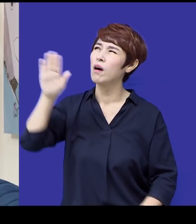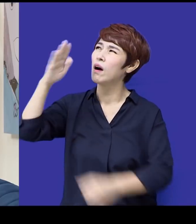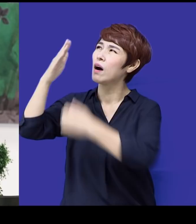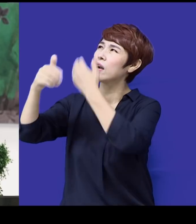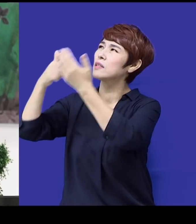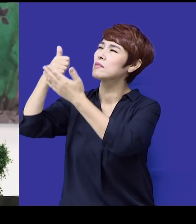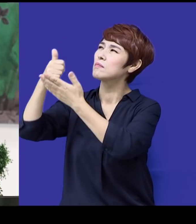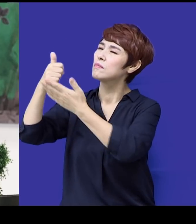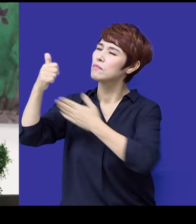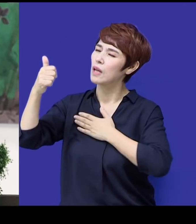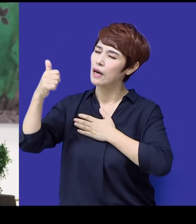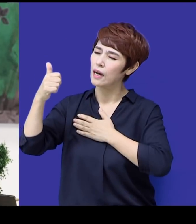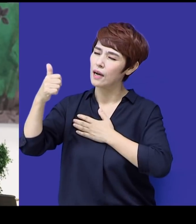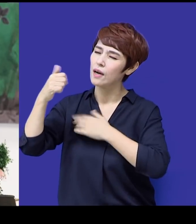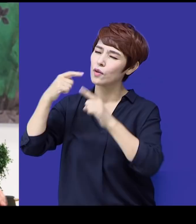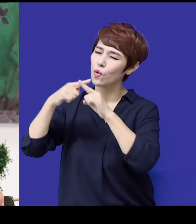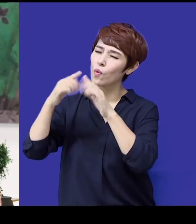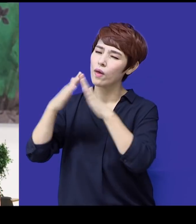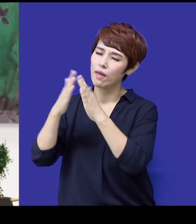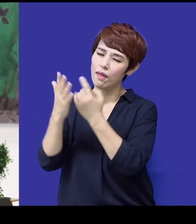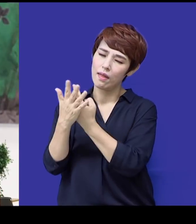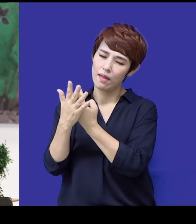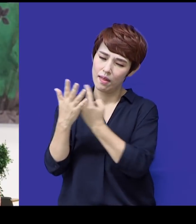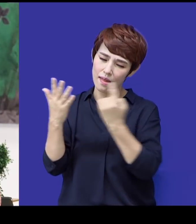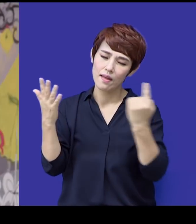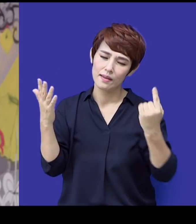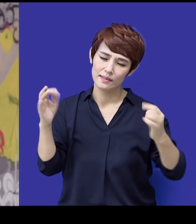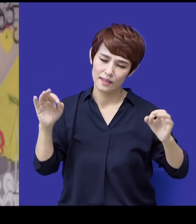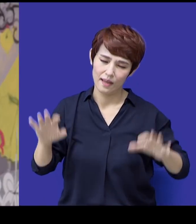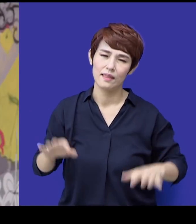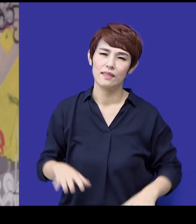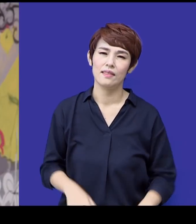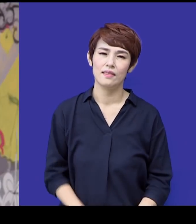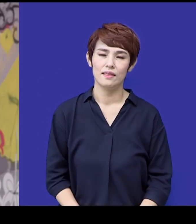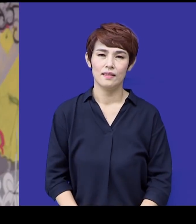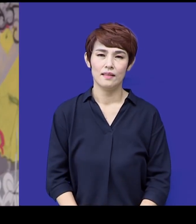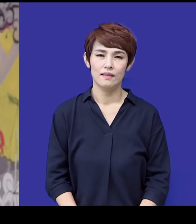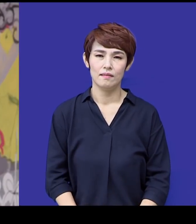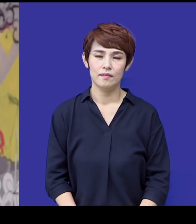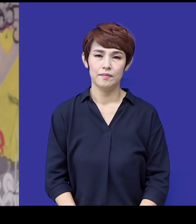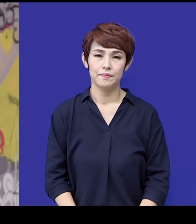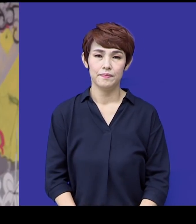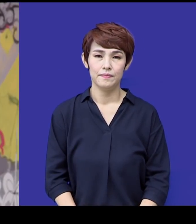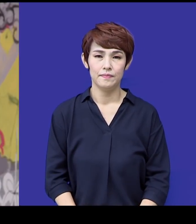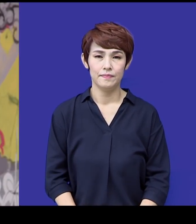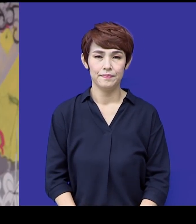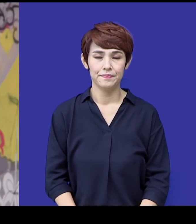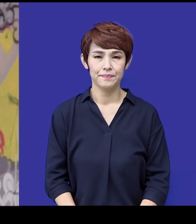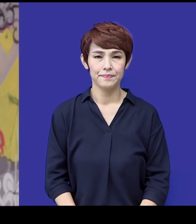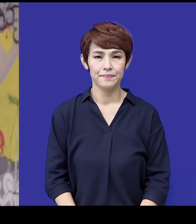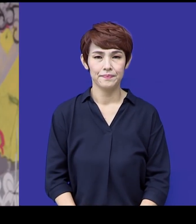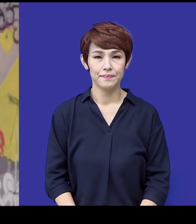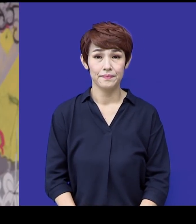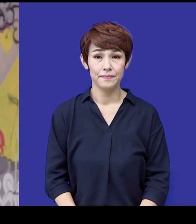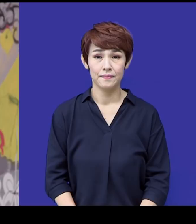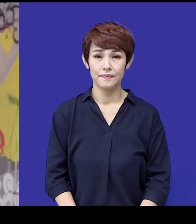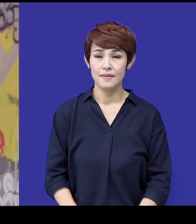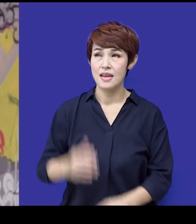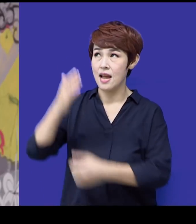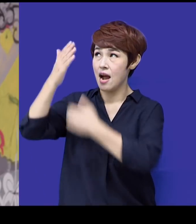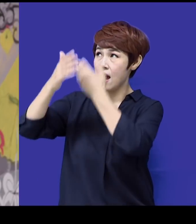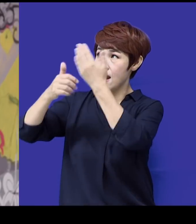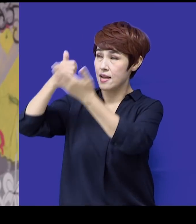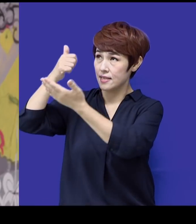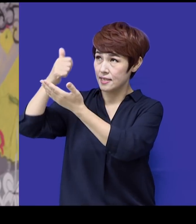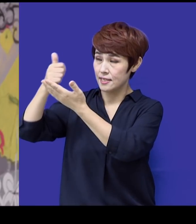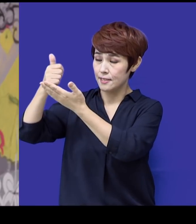교회 떠나겠습니다. 네. 이 교회 떠나서 좀 떠나 있다가 하나님을 더